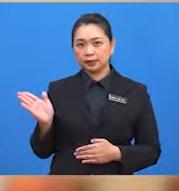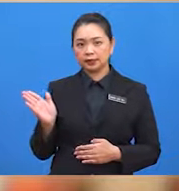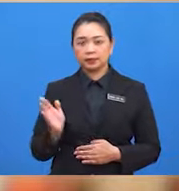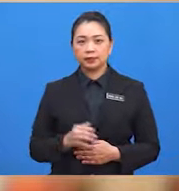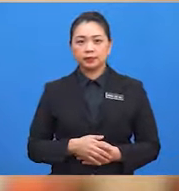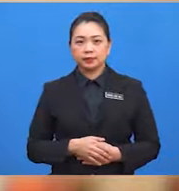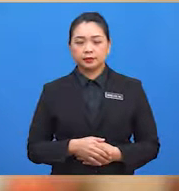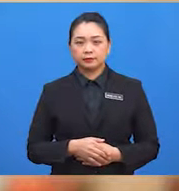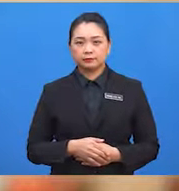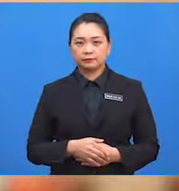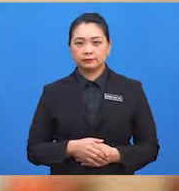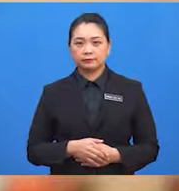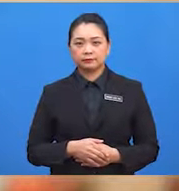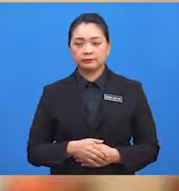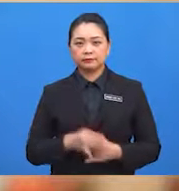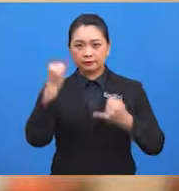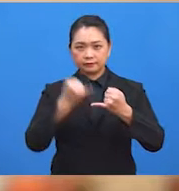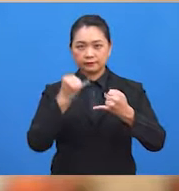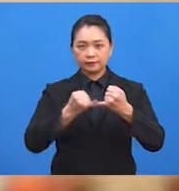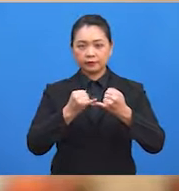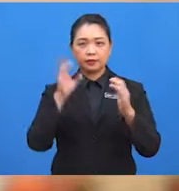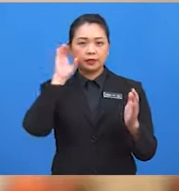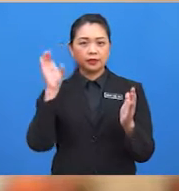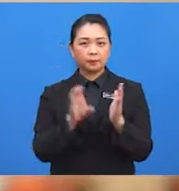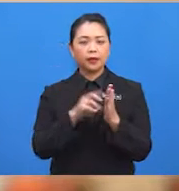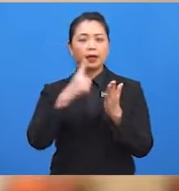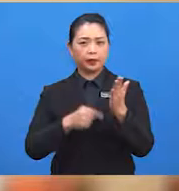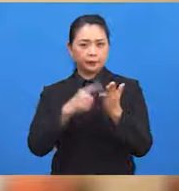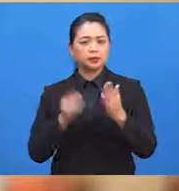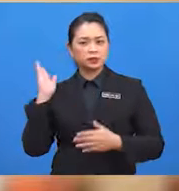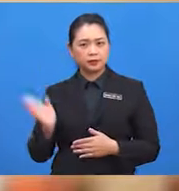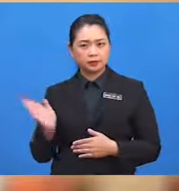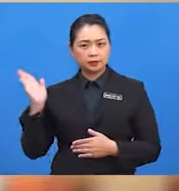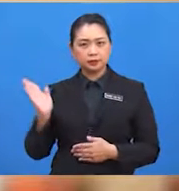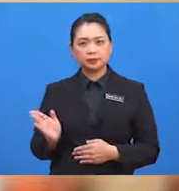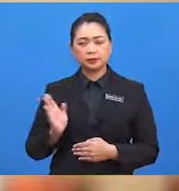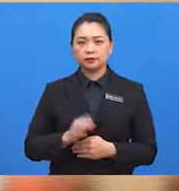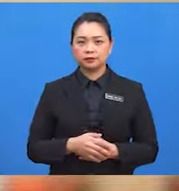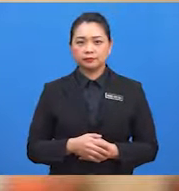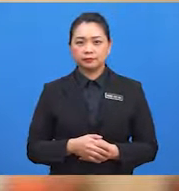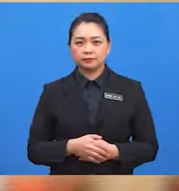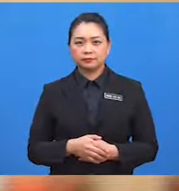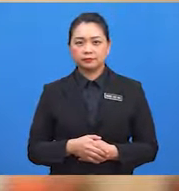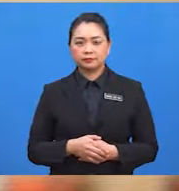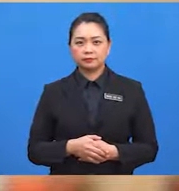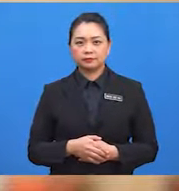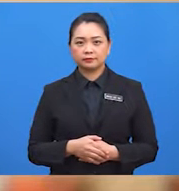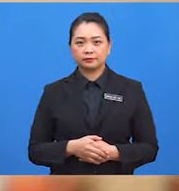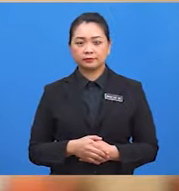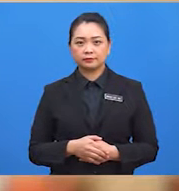Mohenjo-Daro. Akhir sekali, gambar apakah pula ini? Tapak perkuburan